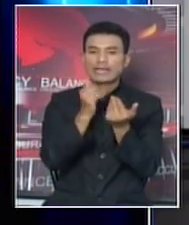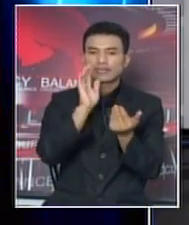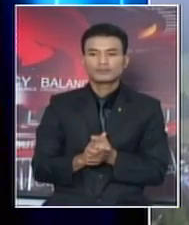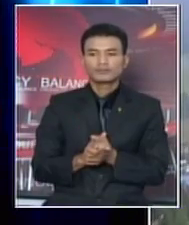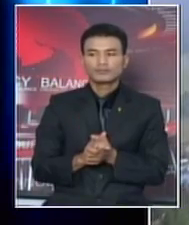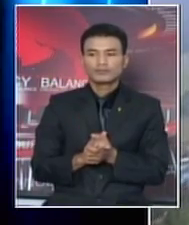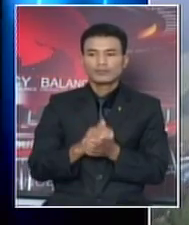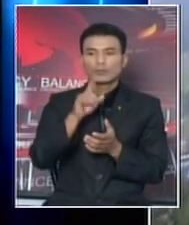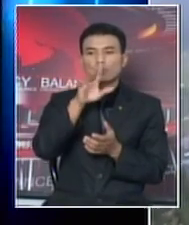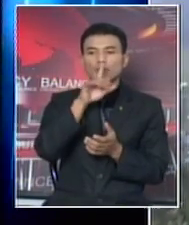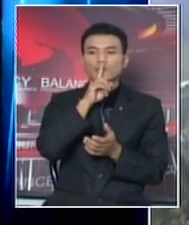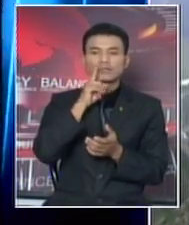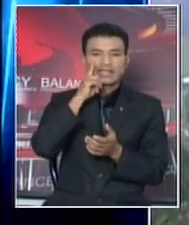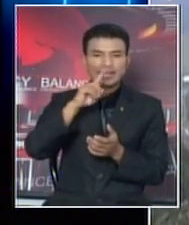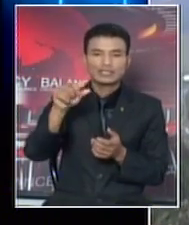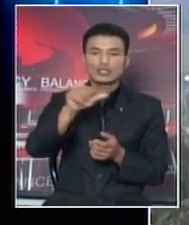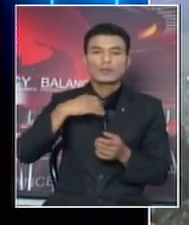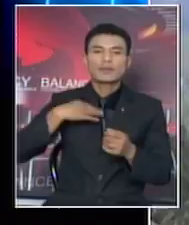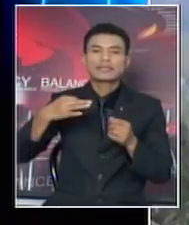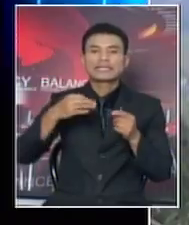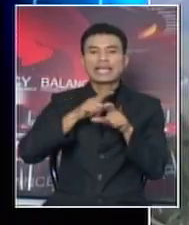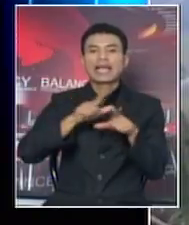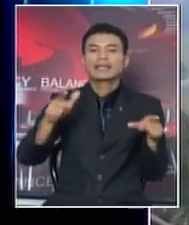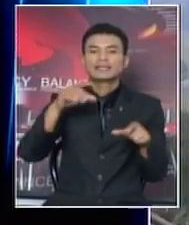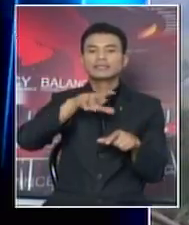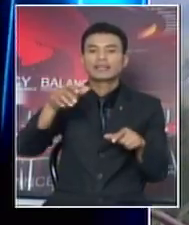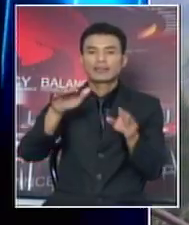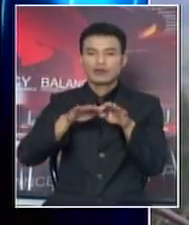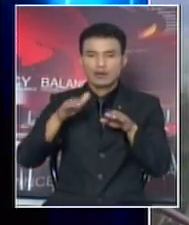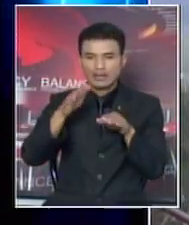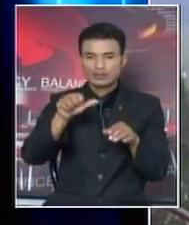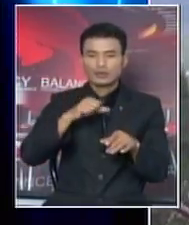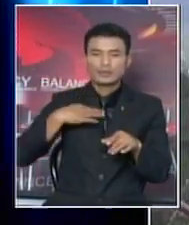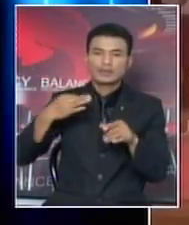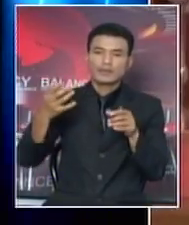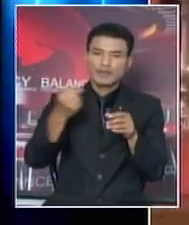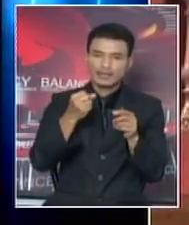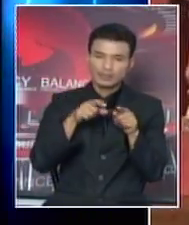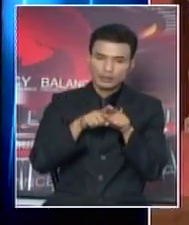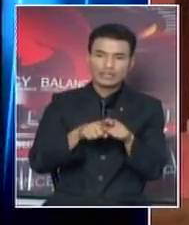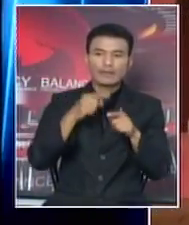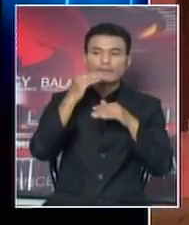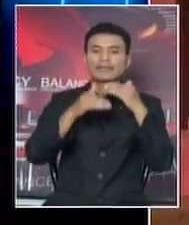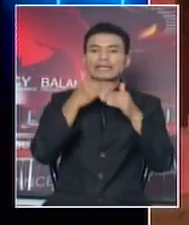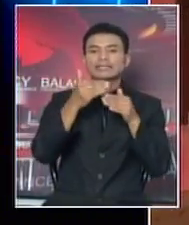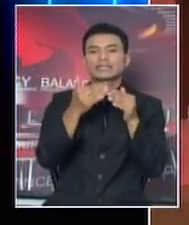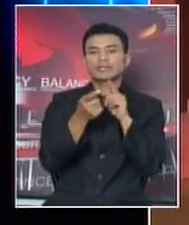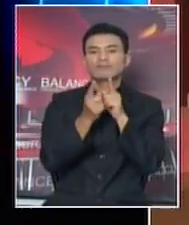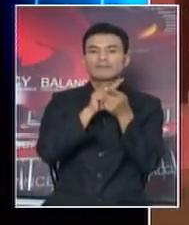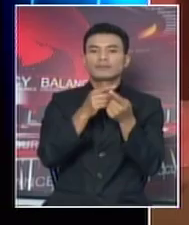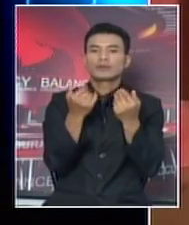छन्। 15 वर्षदेखि जनप्रतिनिधिविहीन बनेको स्थानीय तहले जनप्रतिनिधि पाएसँगै विकासले फड्को मार्ने